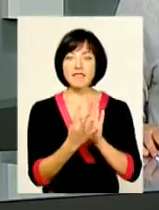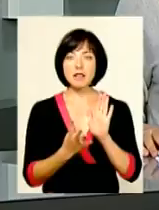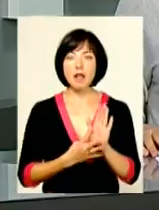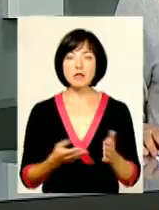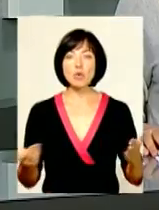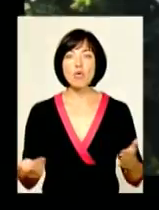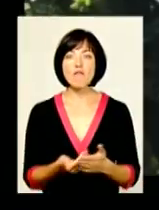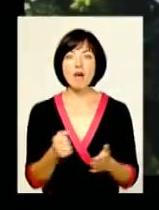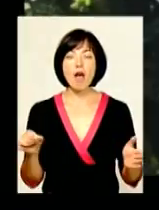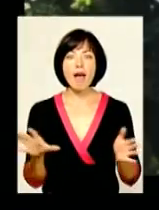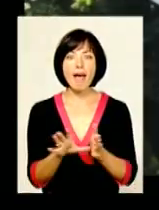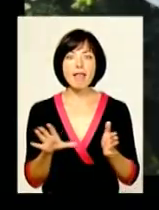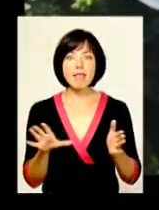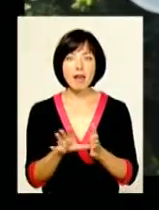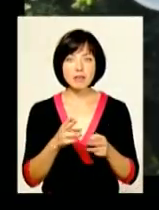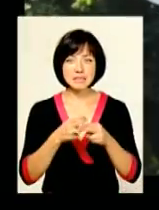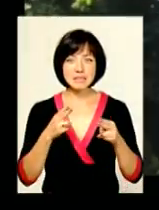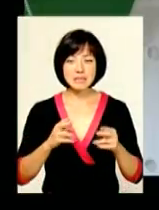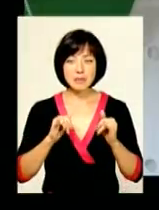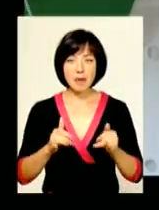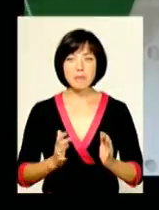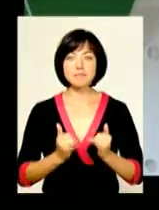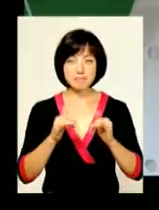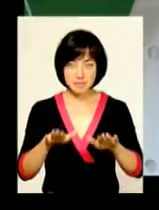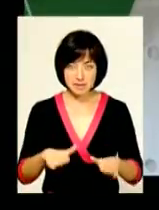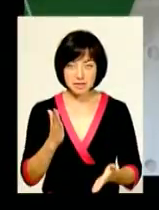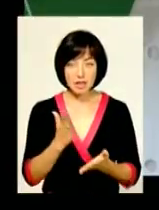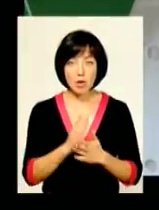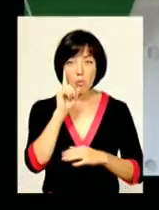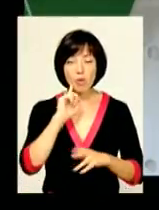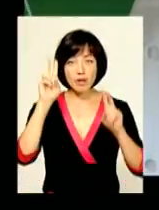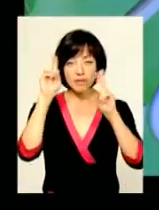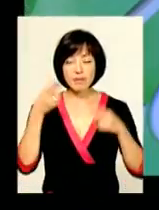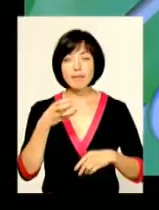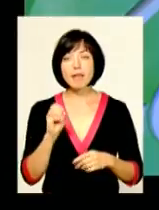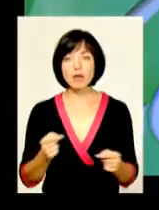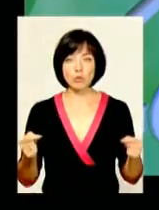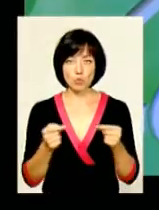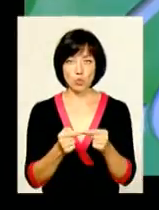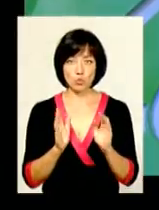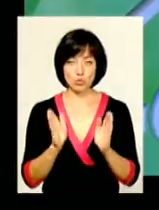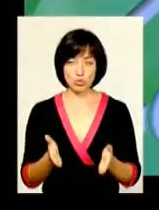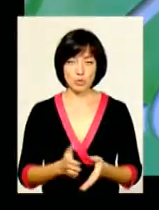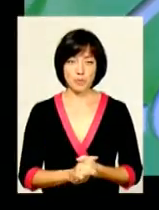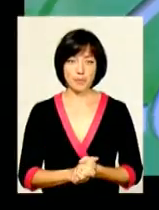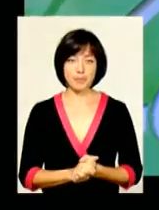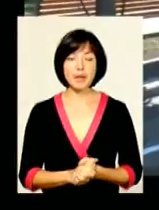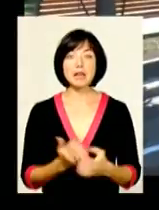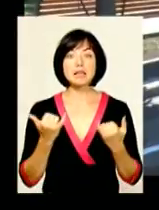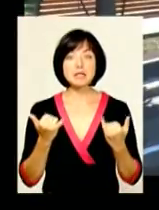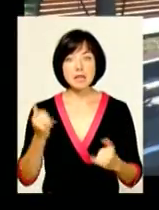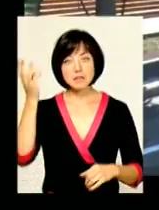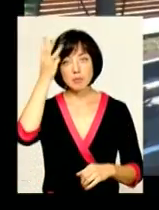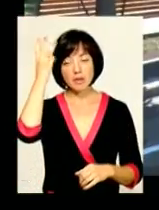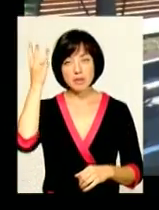нових електрозаправок. Міська влада вже відвела місця під них, але поки що невідомо, де саме вони будуть розміщені. Зараз в